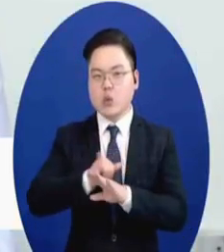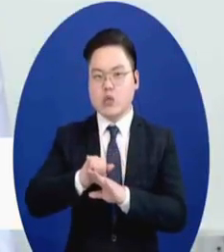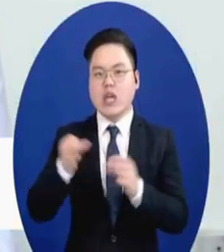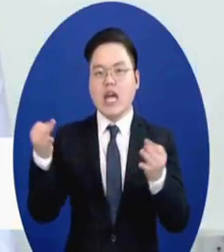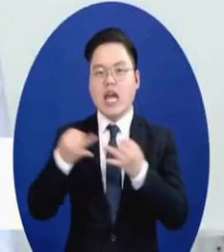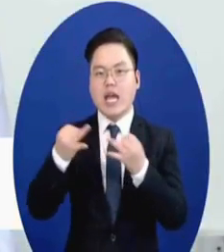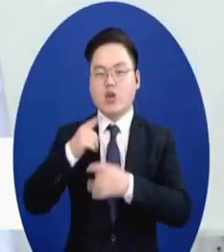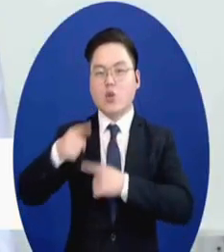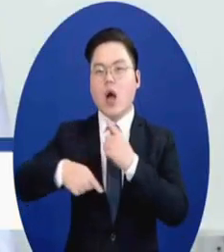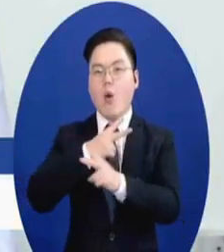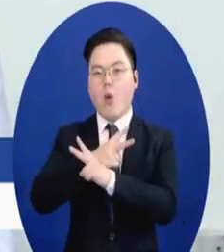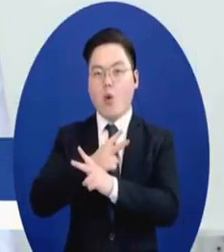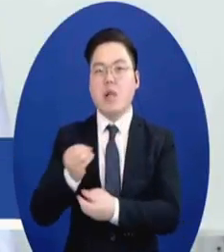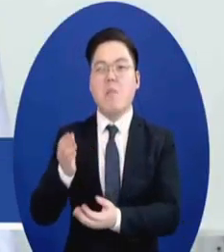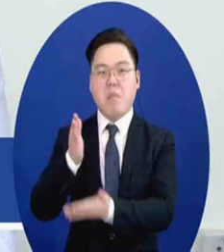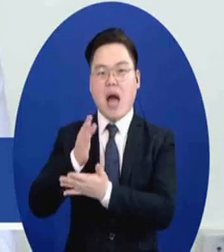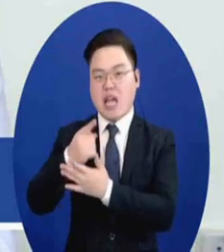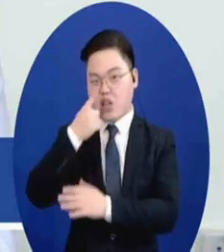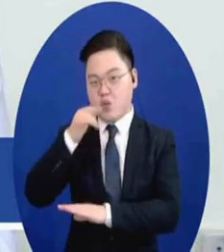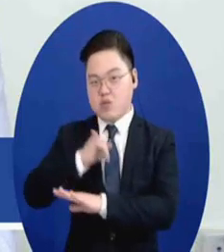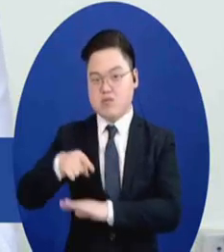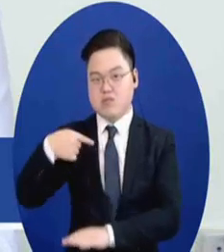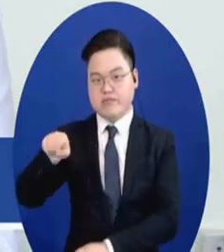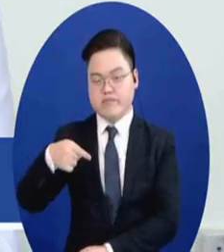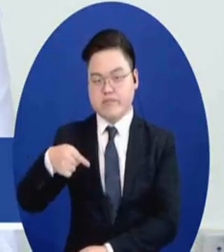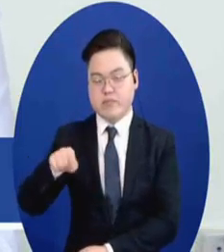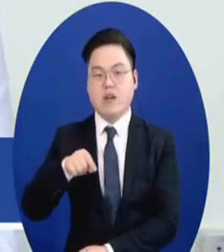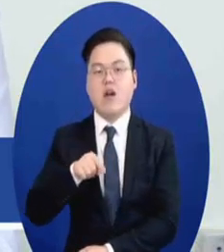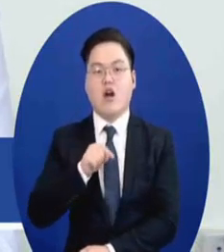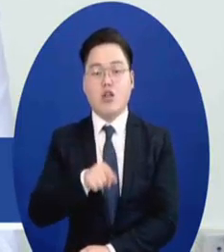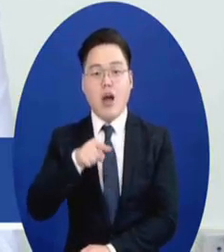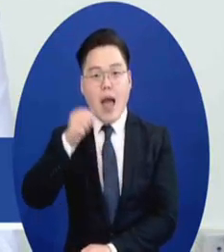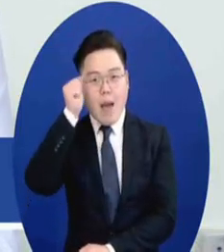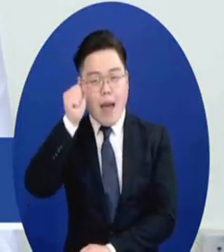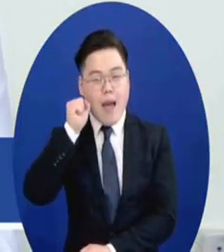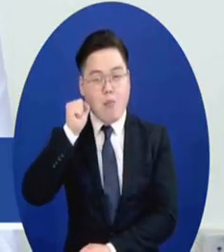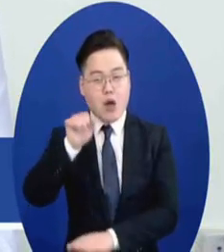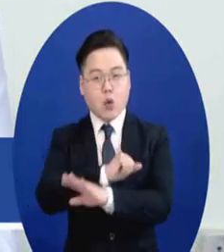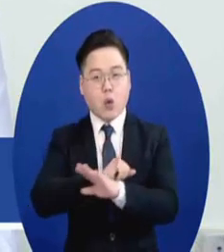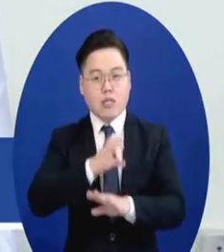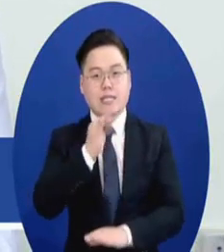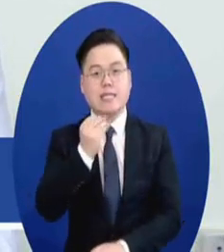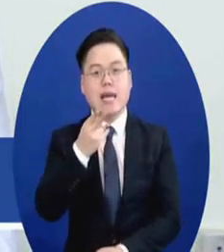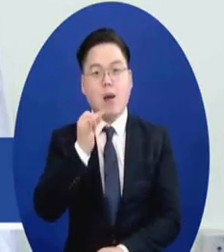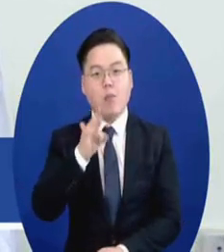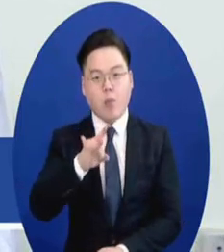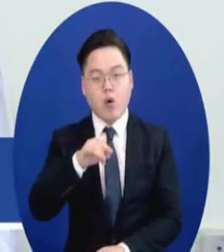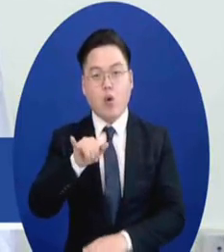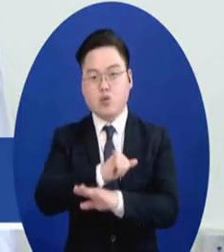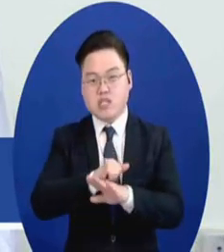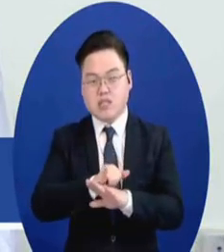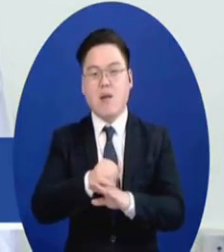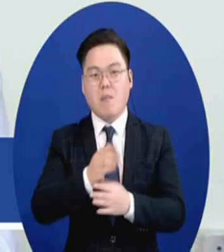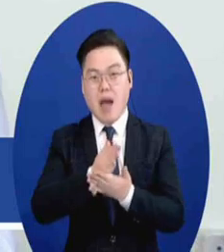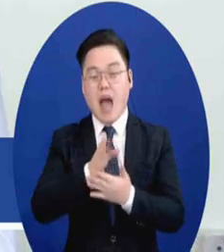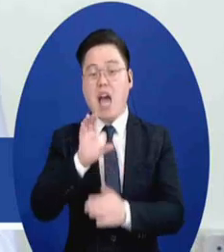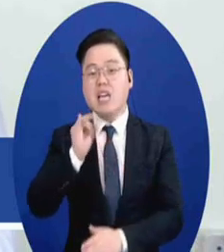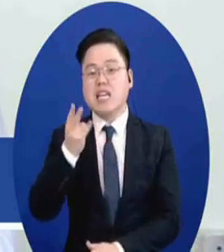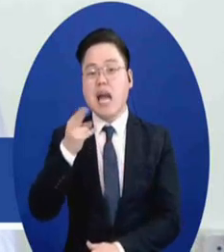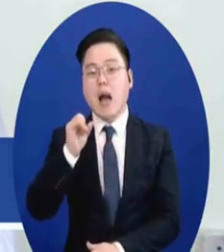тухай хуультай болцсон байна. Энэ одоогор бол Америк нэгдсэн улс болон Сингапур улс, ялангуяа Сингапур улсын хувьд бол яг